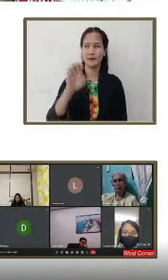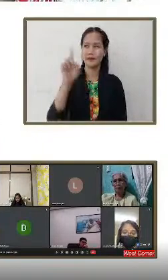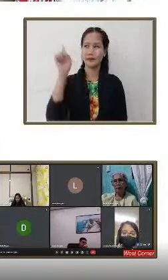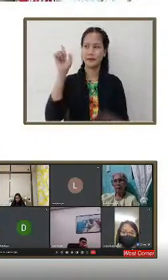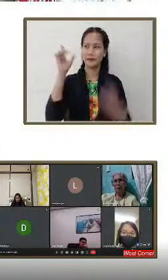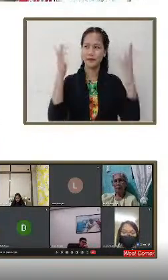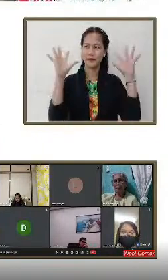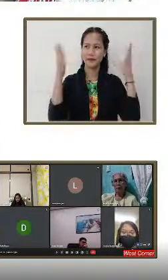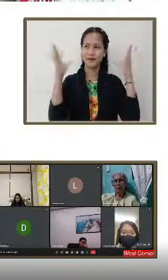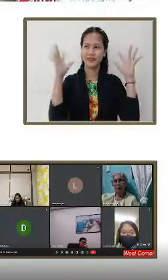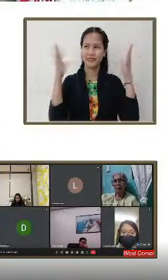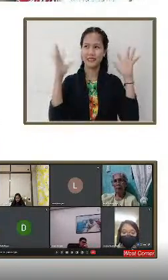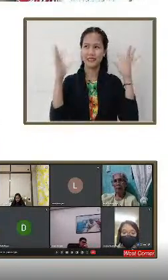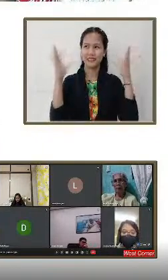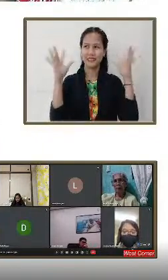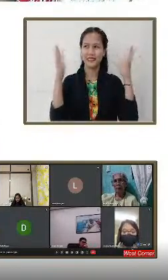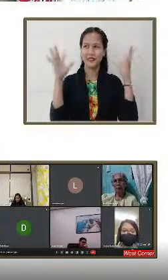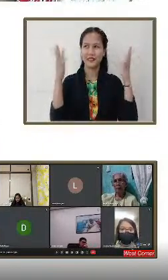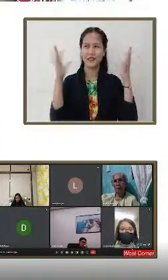Amen.